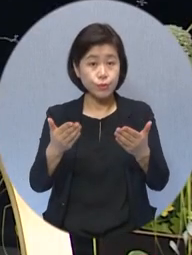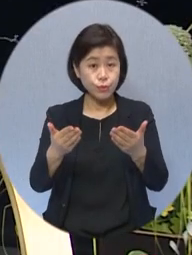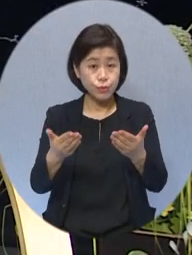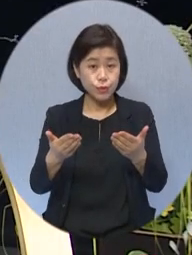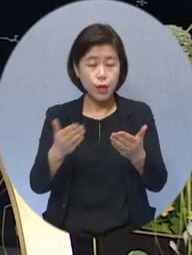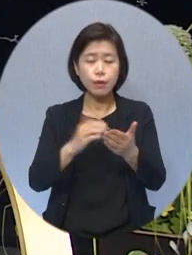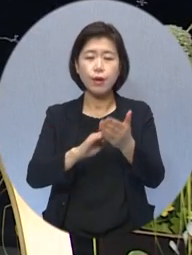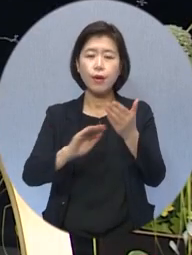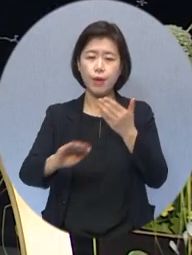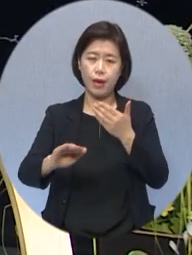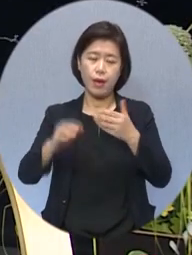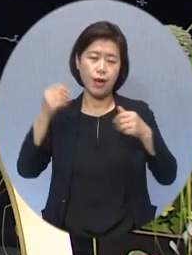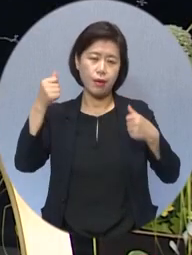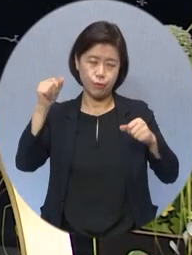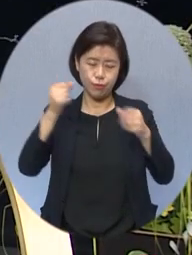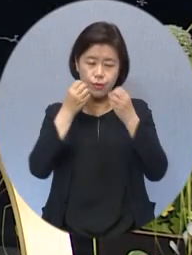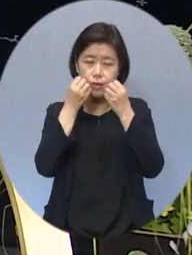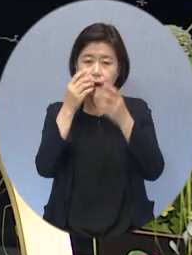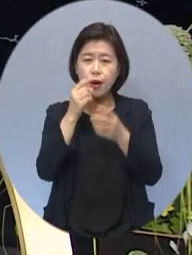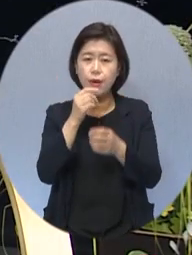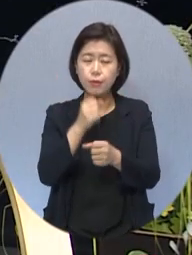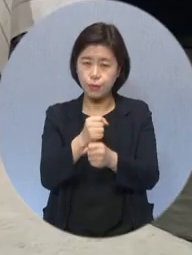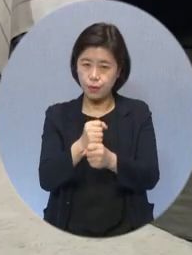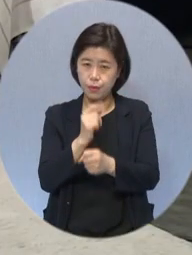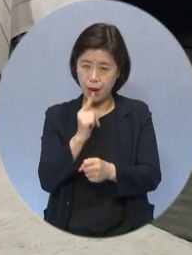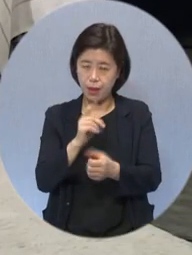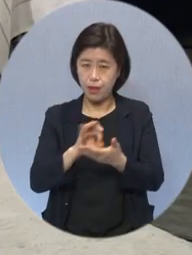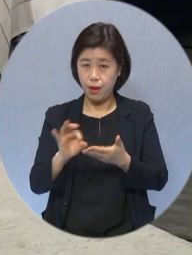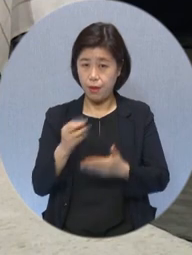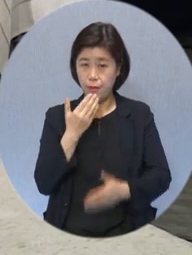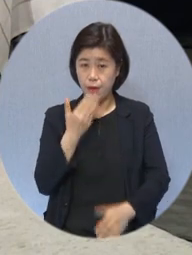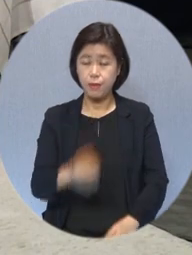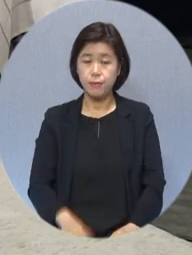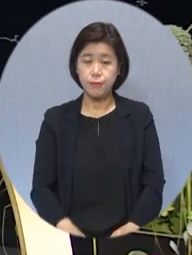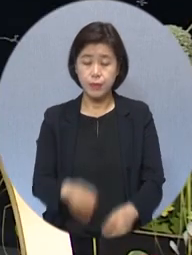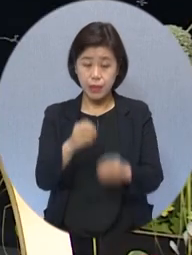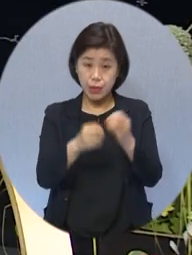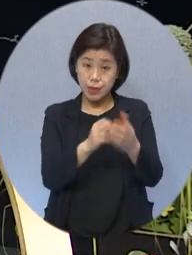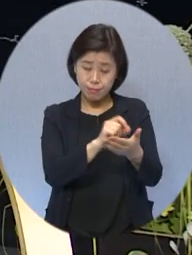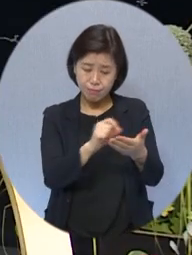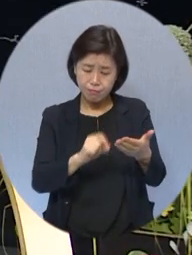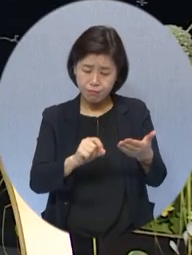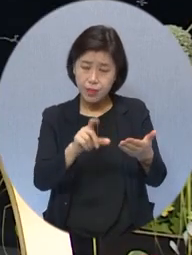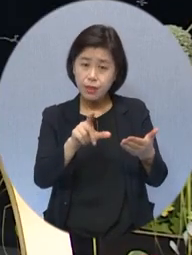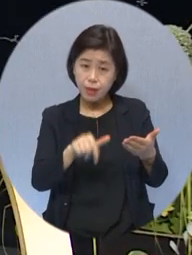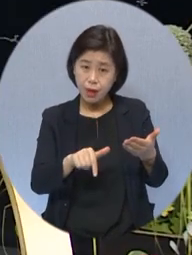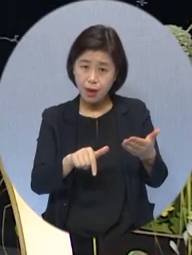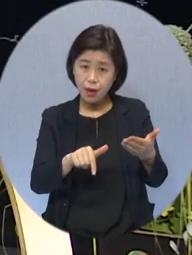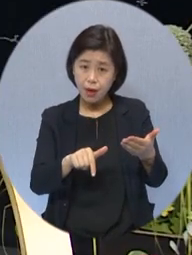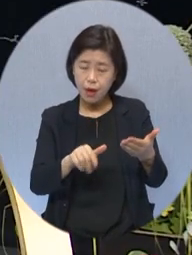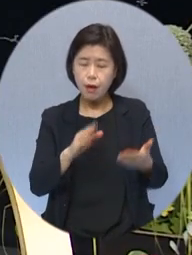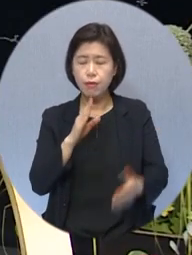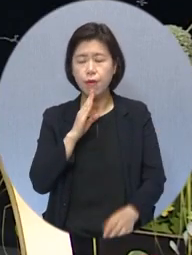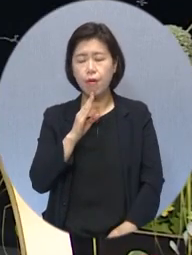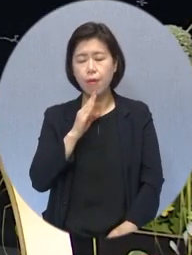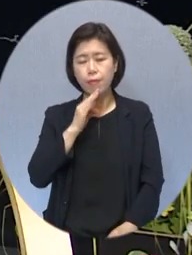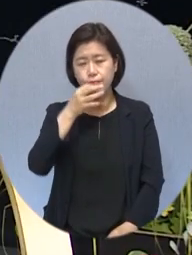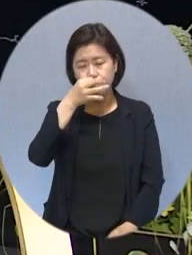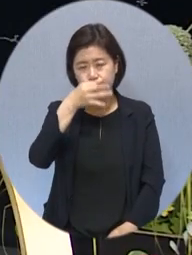예술적 창조라고 말할 수 있다는 것입니다. 시를 쓰다 보면 창조보다도 더 어려운 창조가